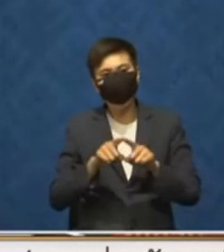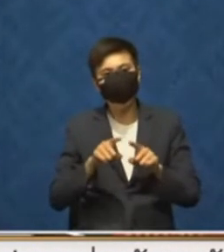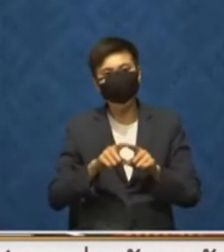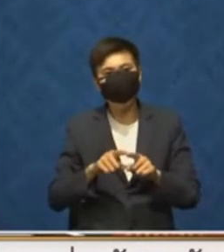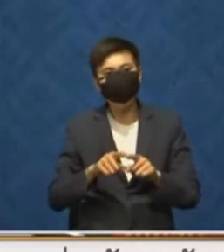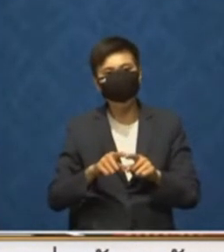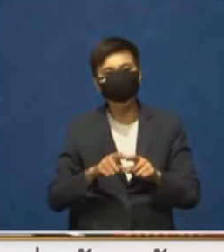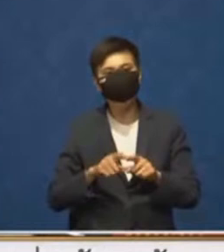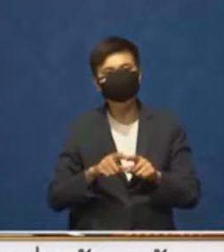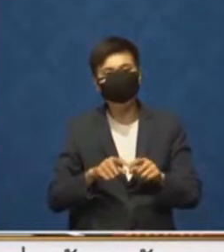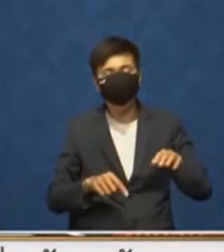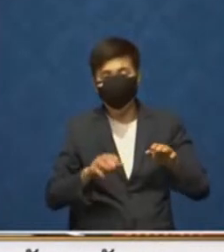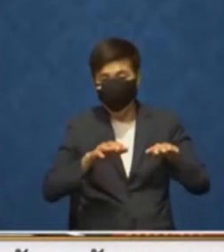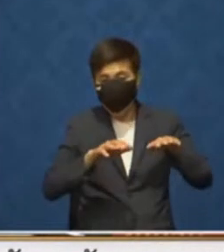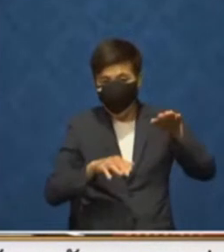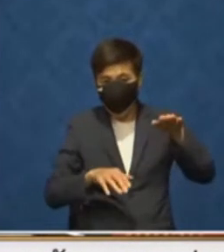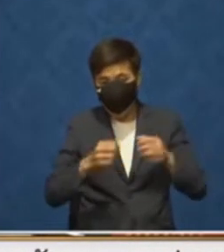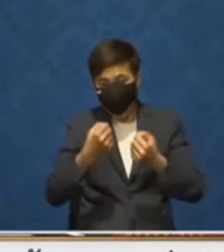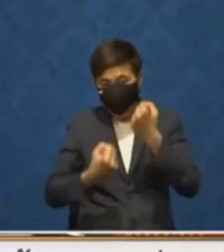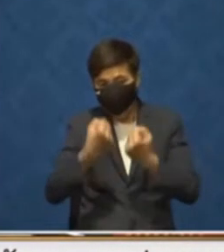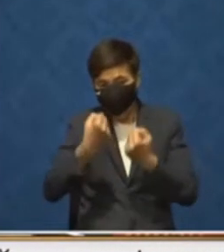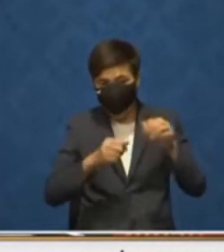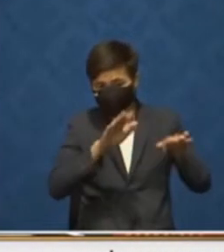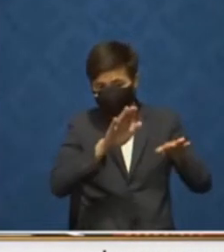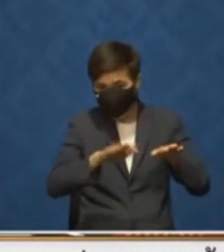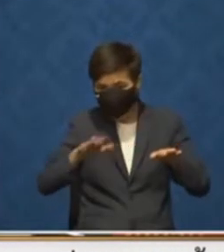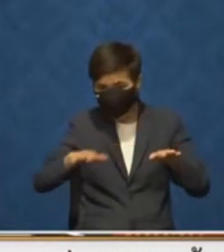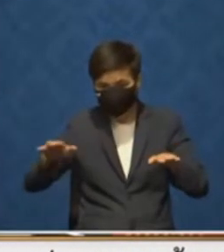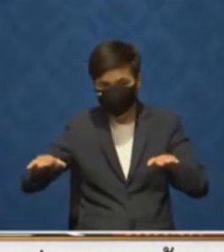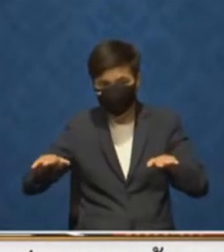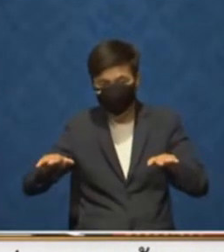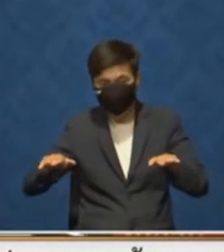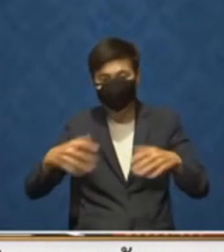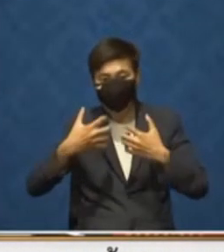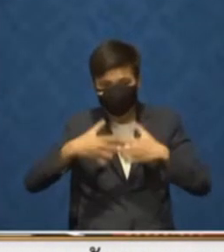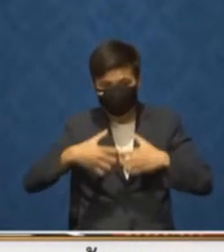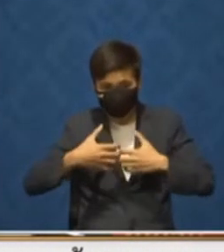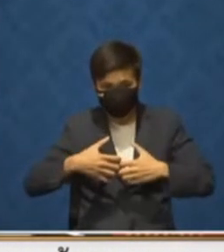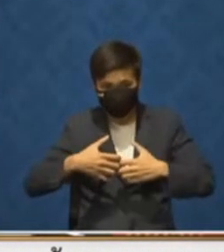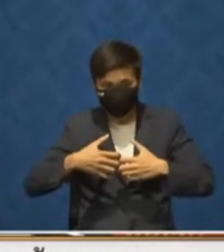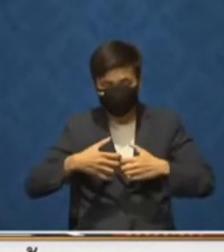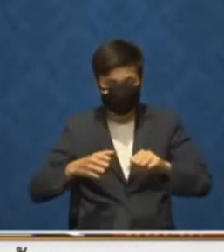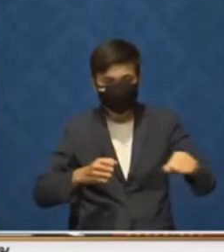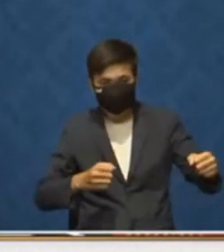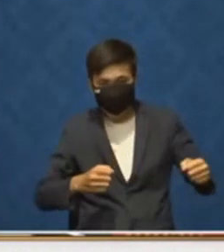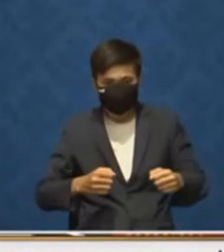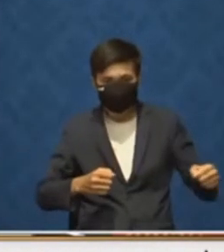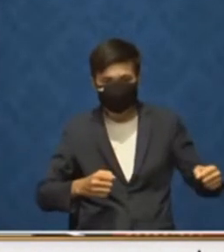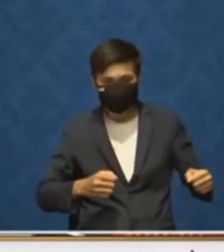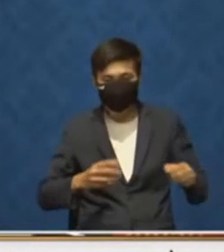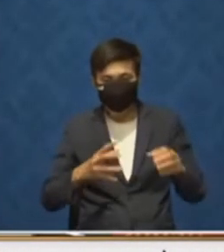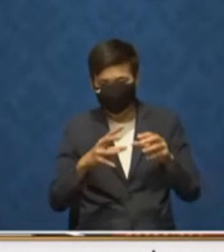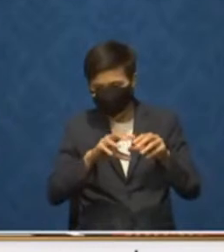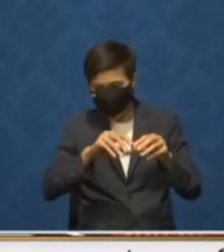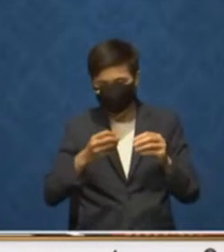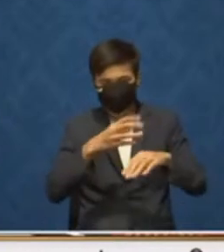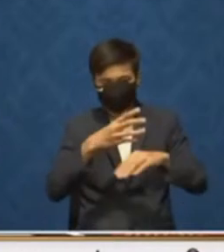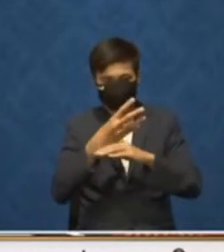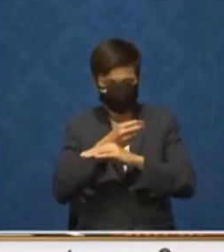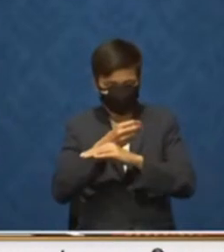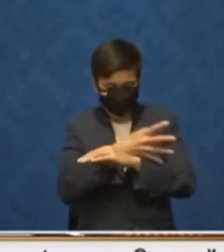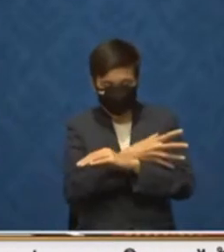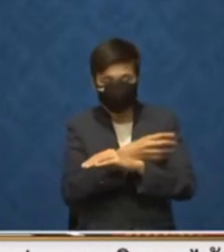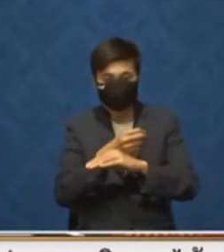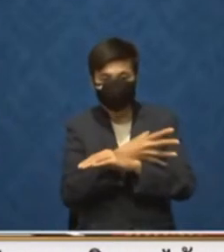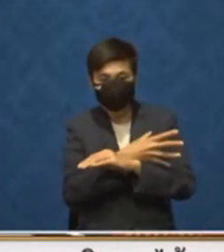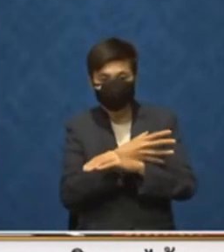สันดาปต้องกว่าอีกสามสิบกว่าเปอร์เซ็นกับไม่เหมือนเครื่องยนต์ไม่ว่าจะเป็นเกียร์ไม่ว่าจะเป็นท่อไอเสียเรื่องพวกนี้ไม่เคยอยู่ในรถยนต์สันดาป